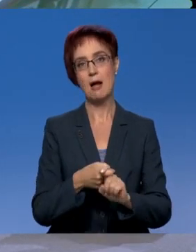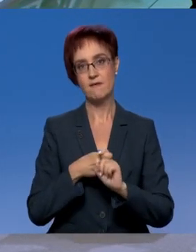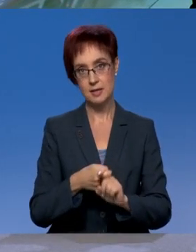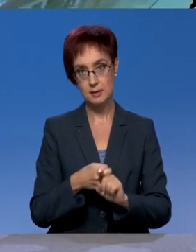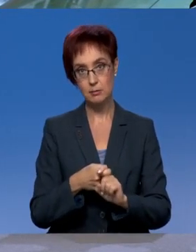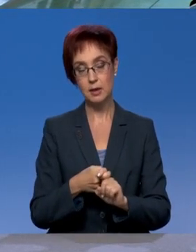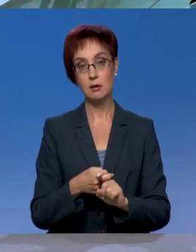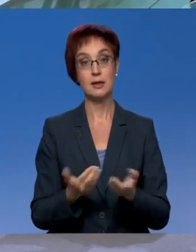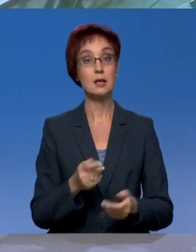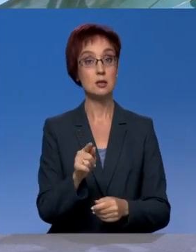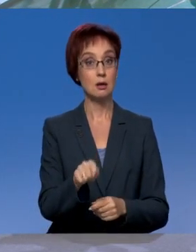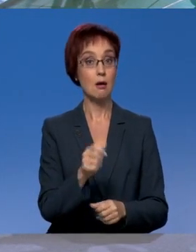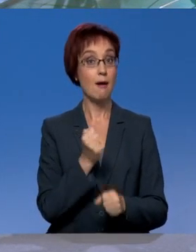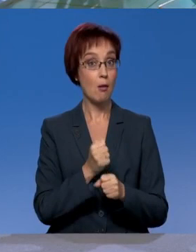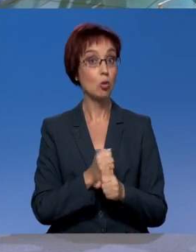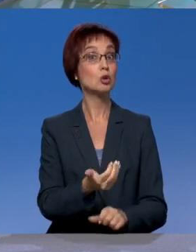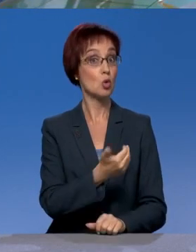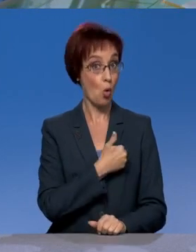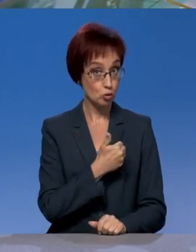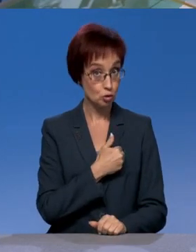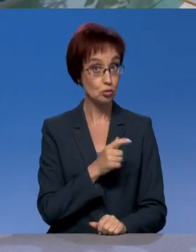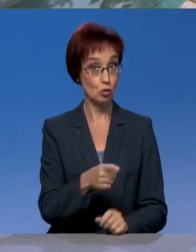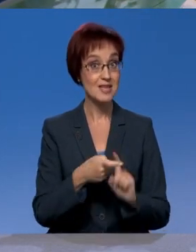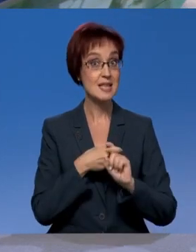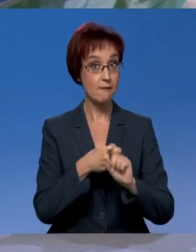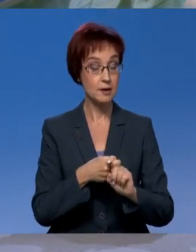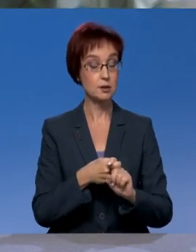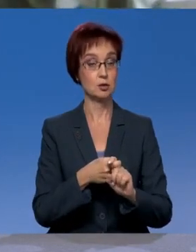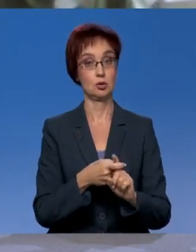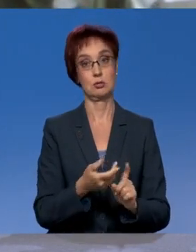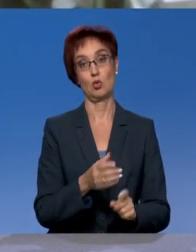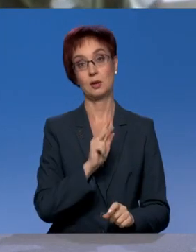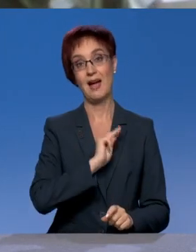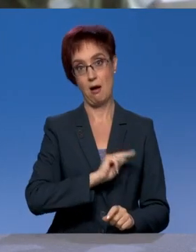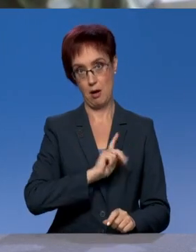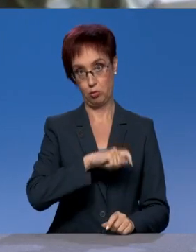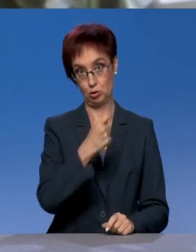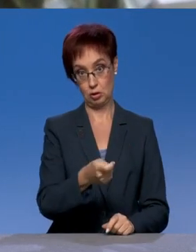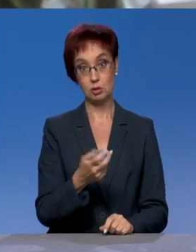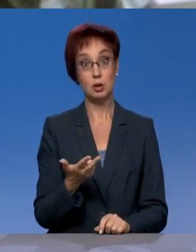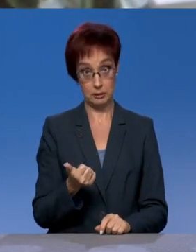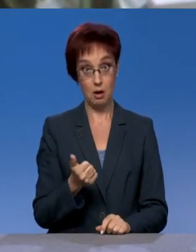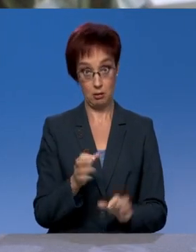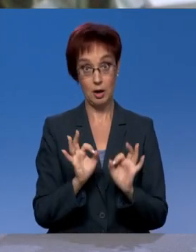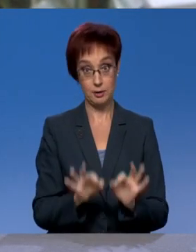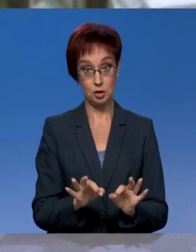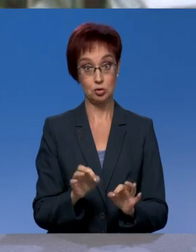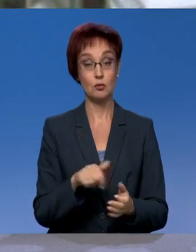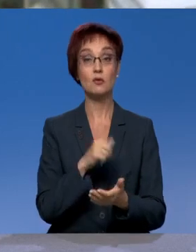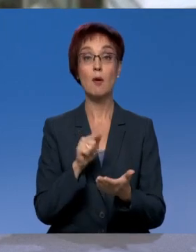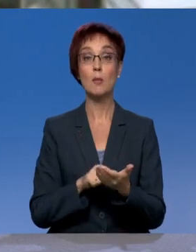Да, конечно. Всегда зависит от своего работодателя. А как же он же не может не зависеть? Вопрос интересный. Видите, вот